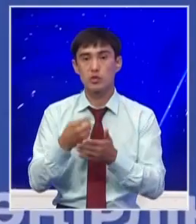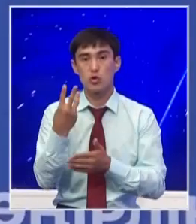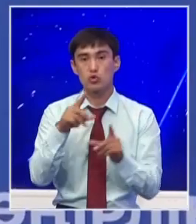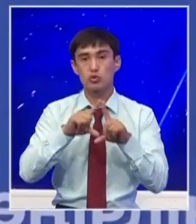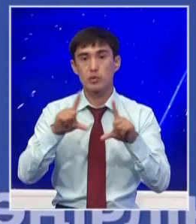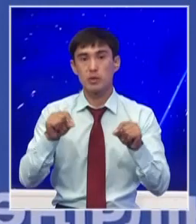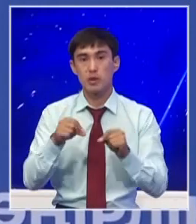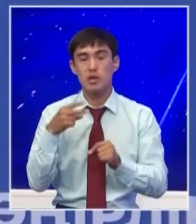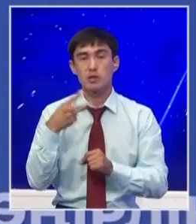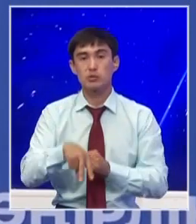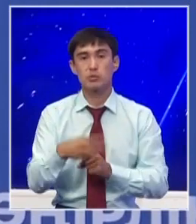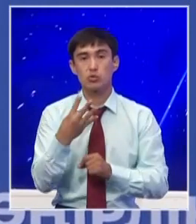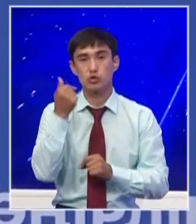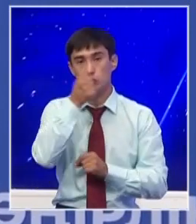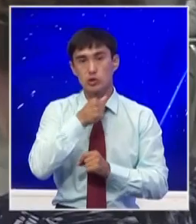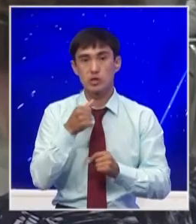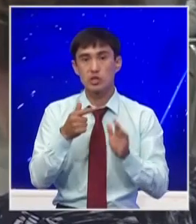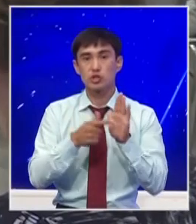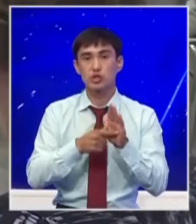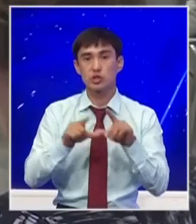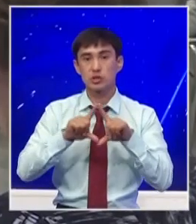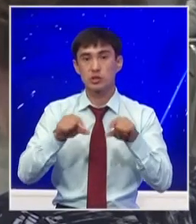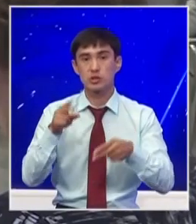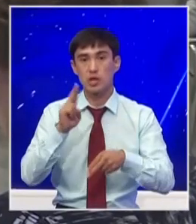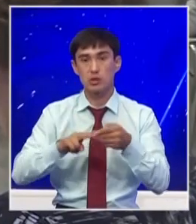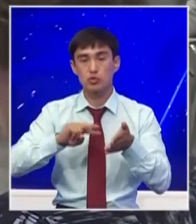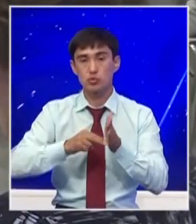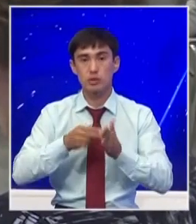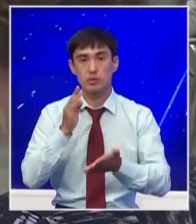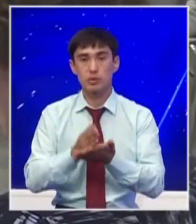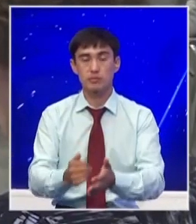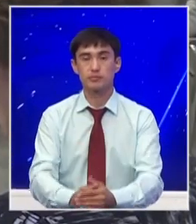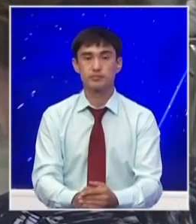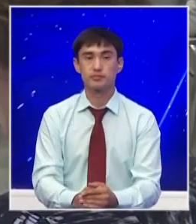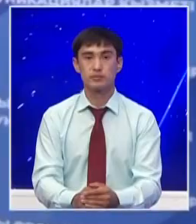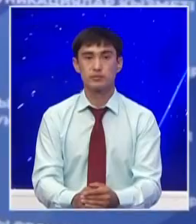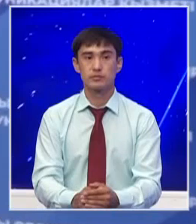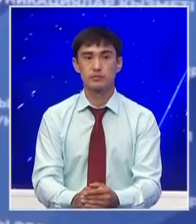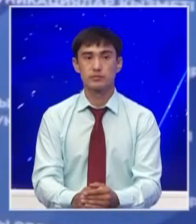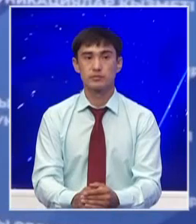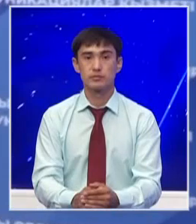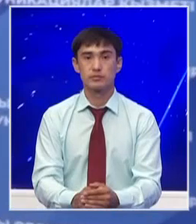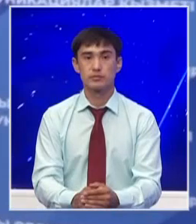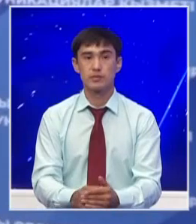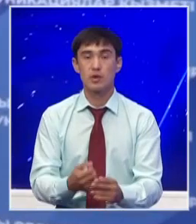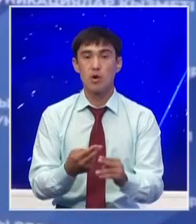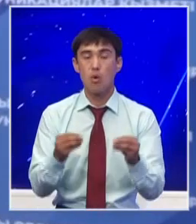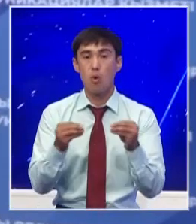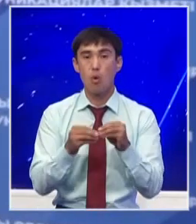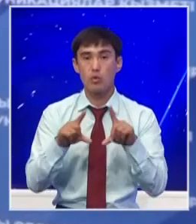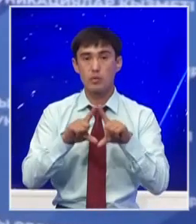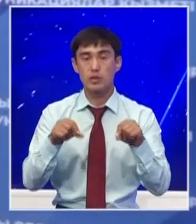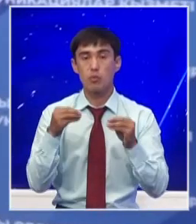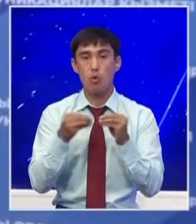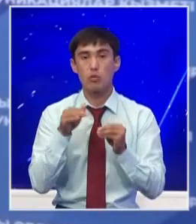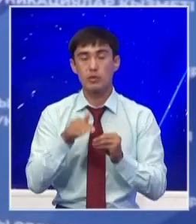3 мекеме, ал 2024 жылы 7 нысанды аяқтау жоспарланып отыр. Бұл 10 мектепте